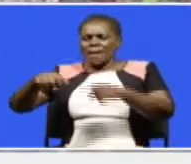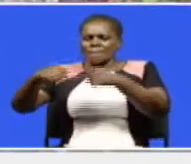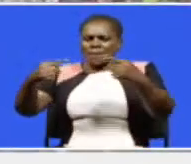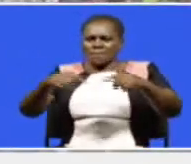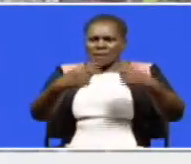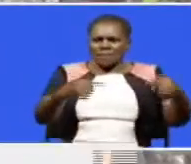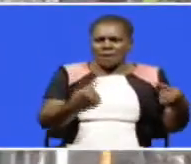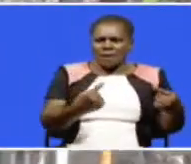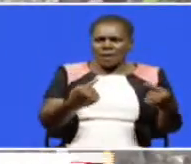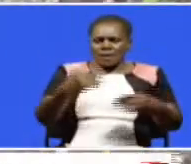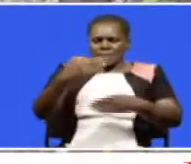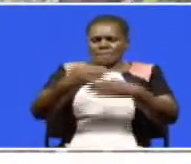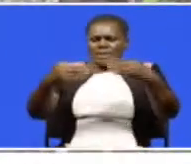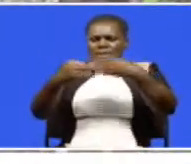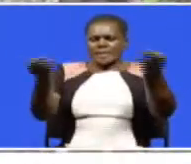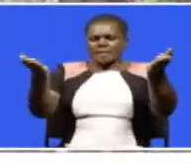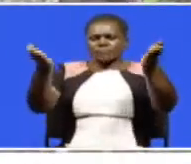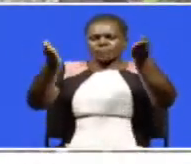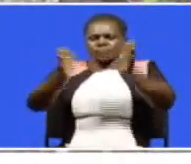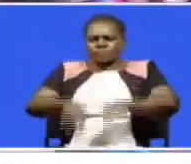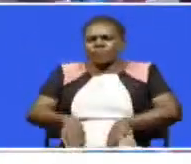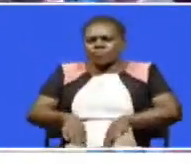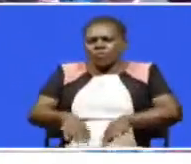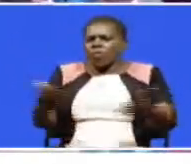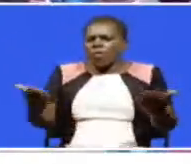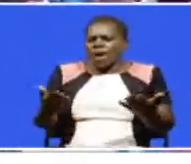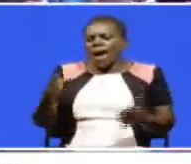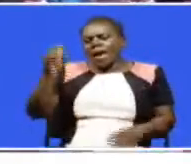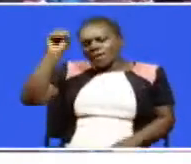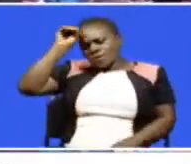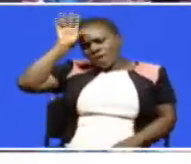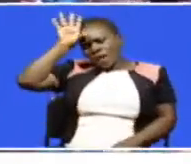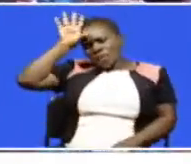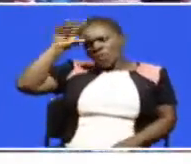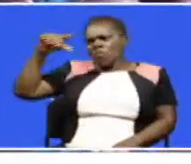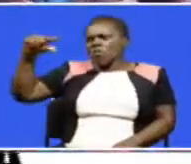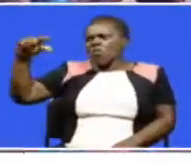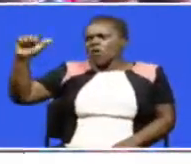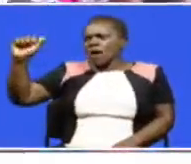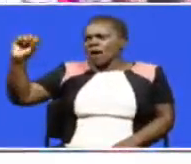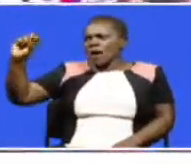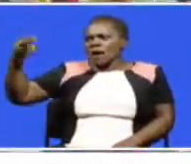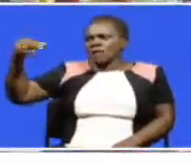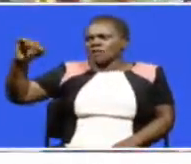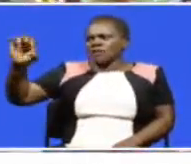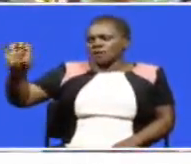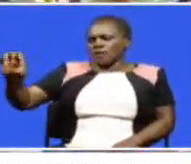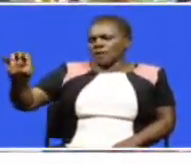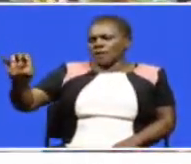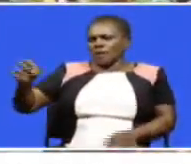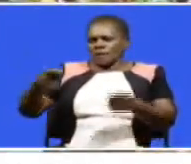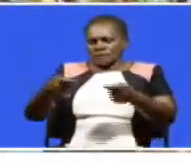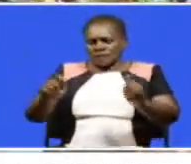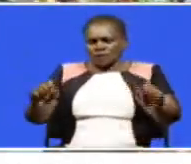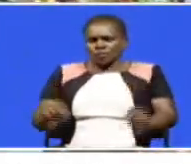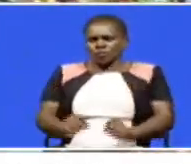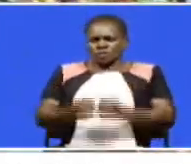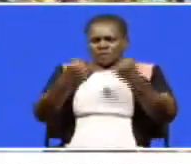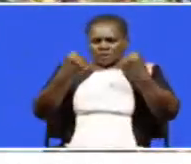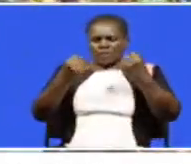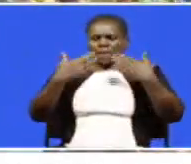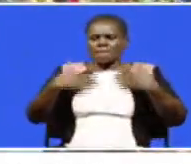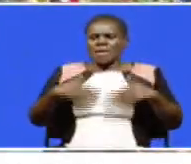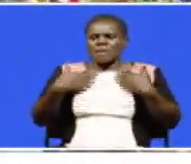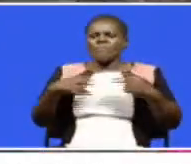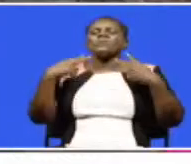kujeruhiwa baada ya jengo la ghorofa 5 kuporomoka katika kijiji cha Gashie, eneo bunge la Kiambu. Juhudi za kuokoa manusura